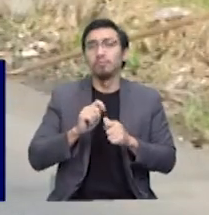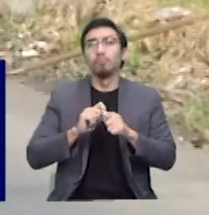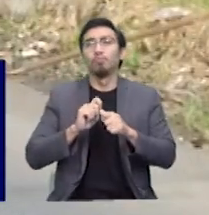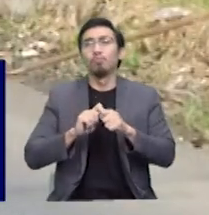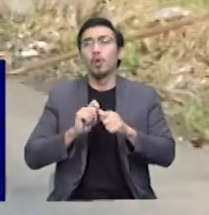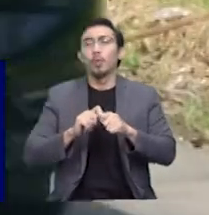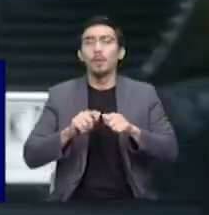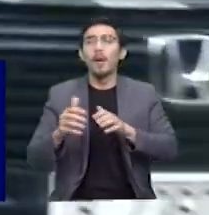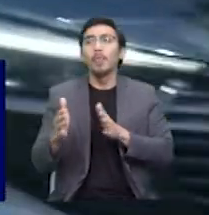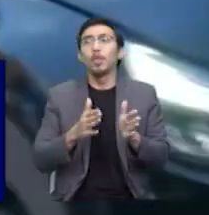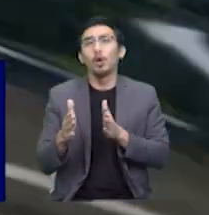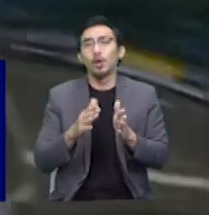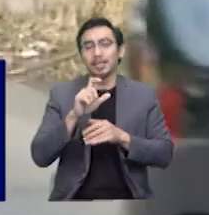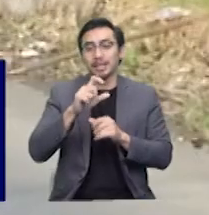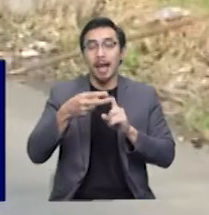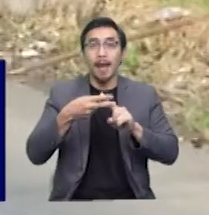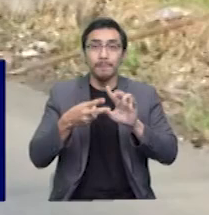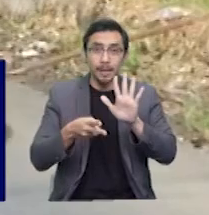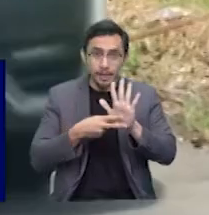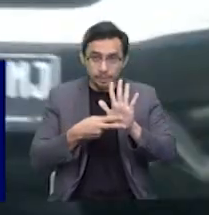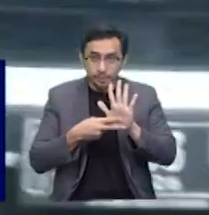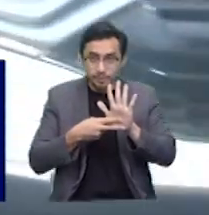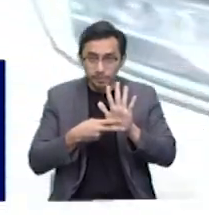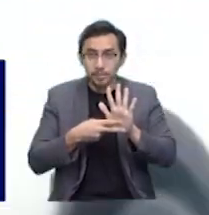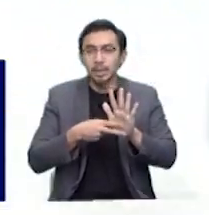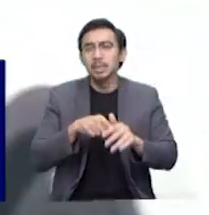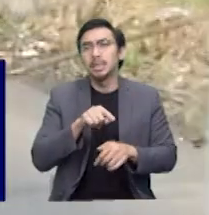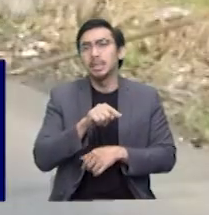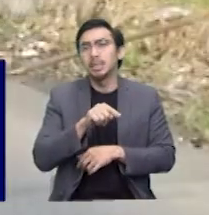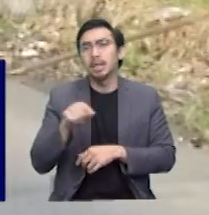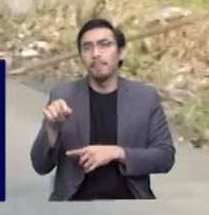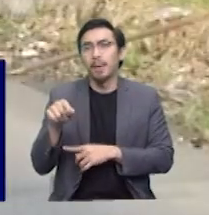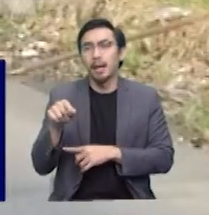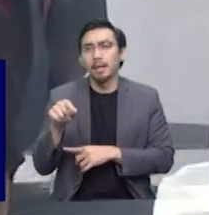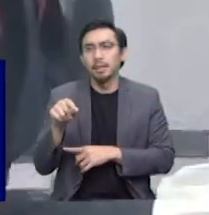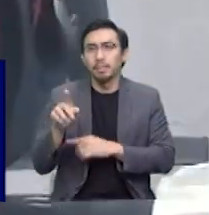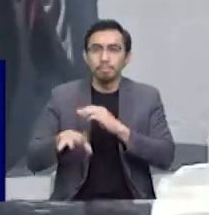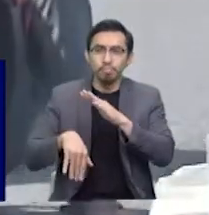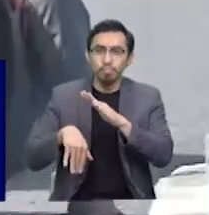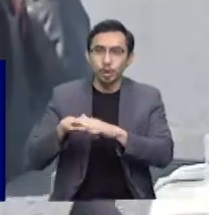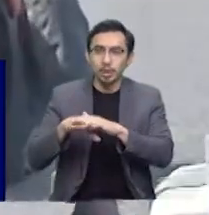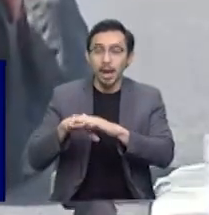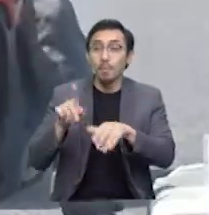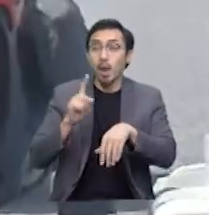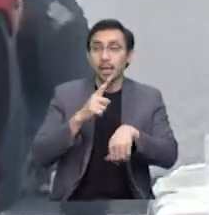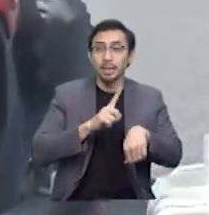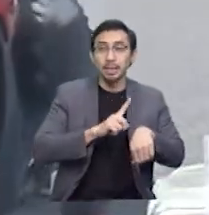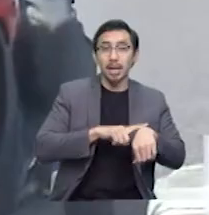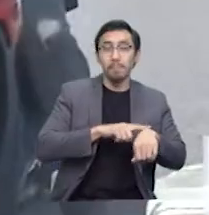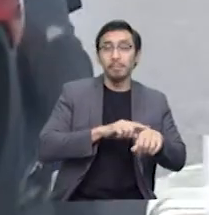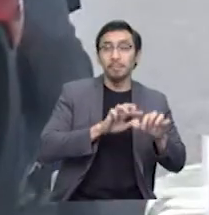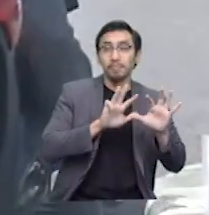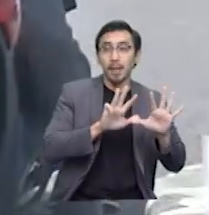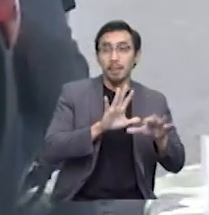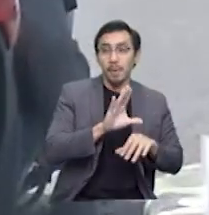Night di sepanjang jalur Puncak yang akan dimulai pada pukul 9 sampai dengan pukul 2 dini